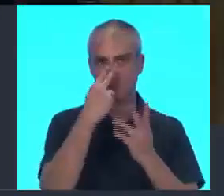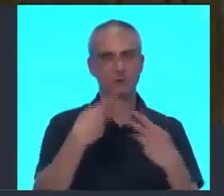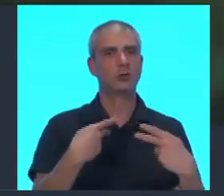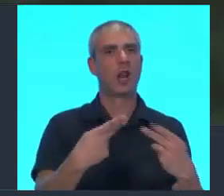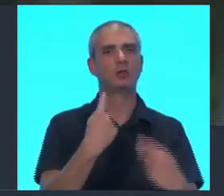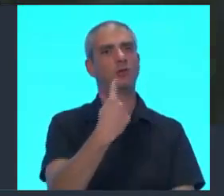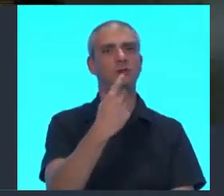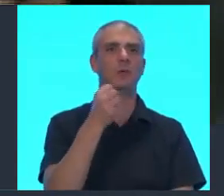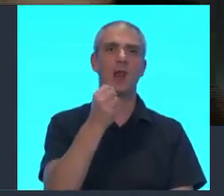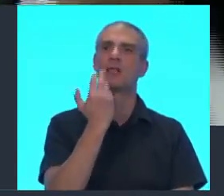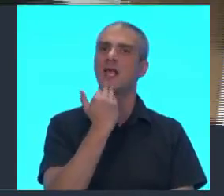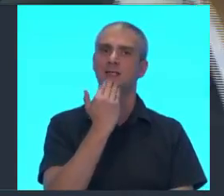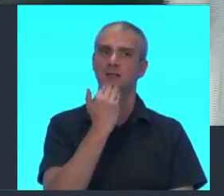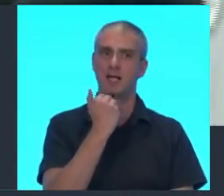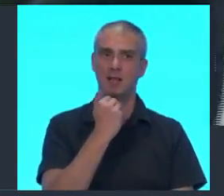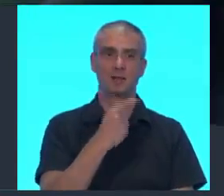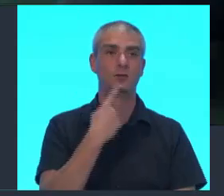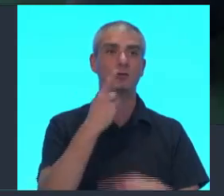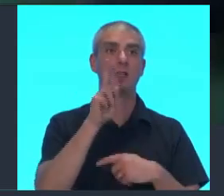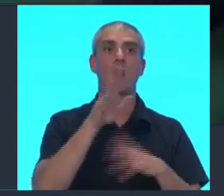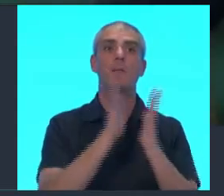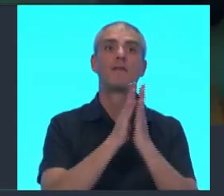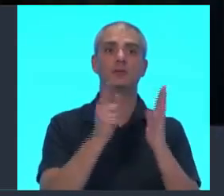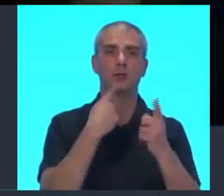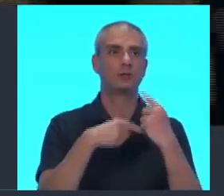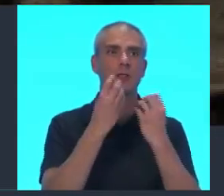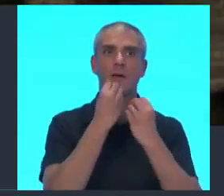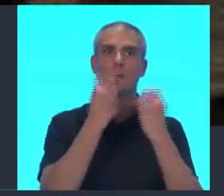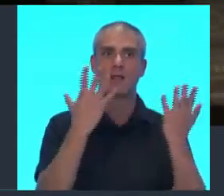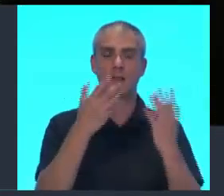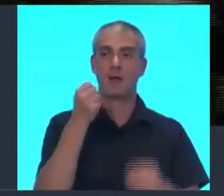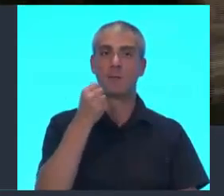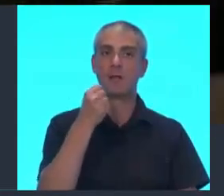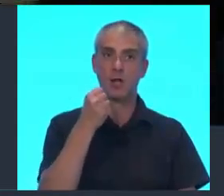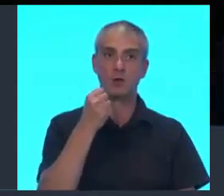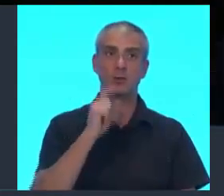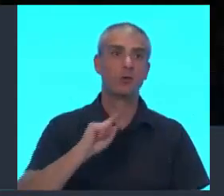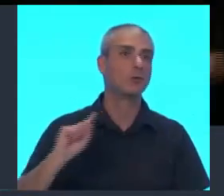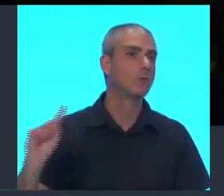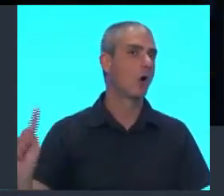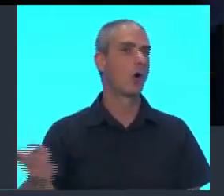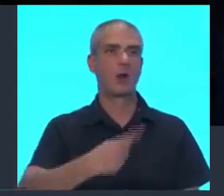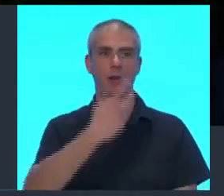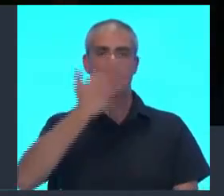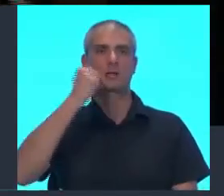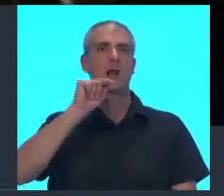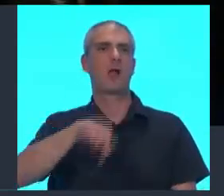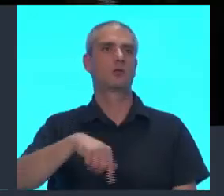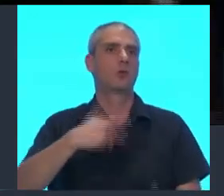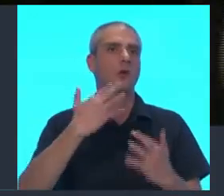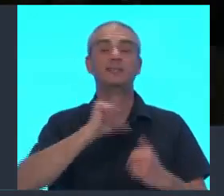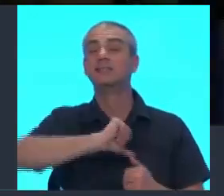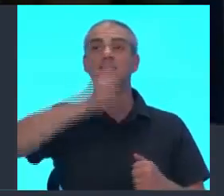עצמן לתייר הישראלי. שנת 2017 הייתה שנה מדהימה בתחום התיירות. בכל הכיוונים שלו היו לנו פה מספר סי של